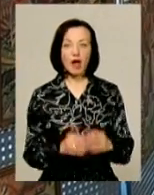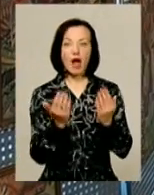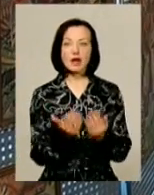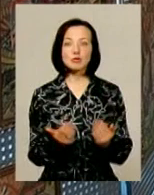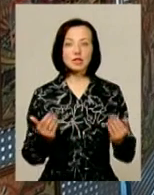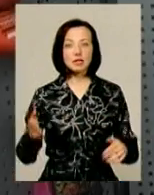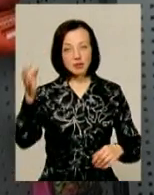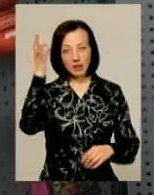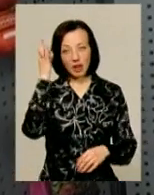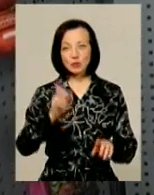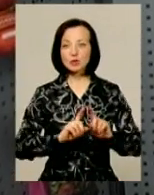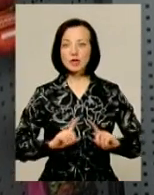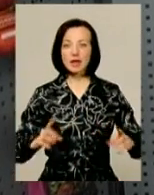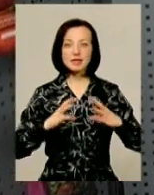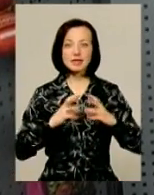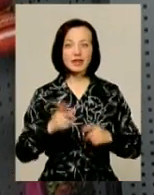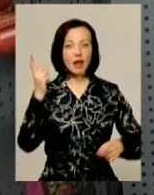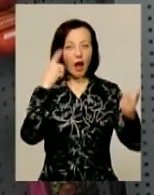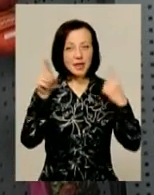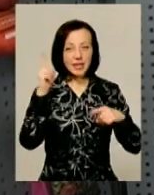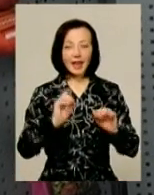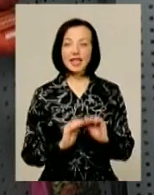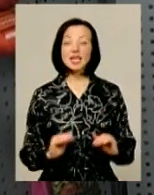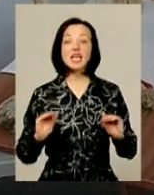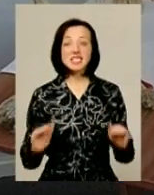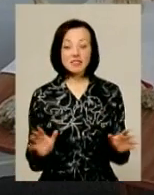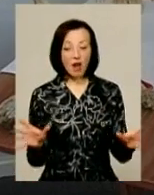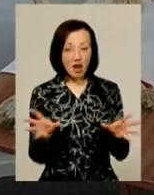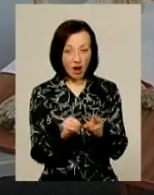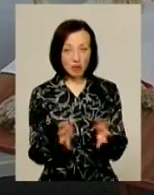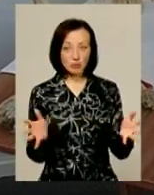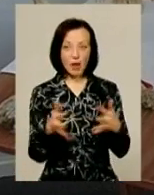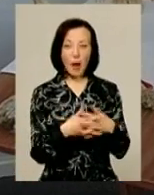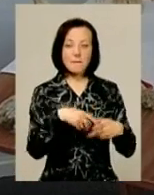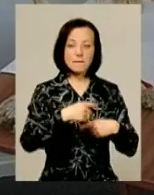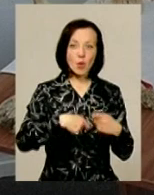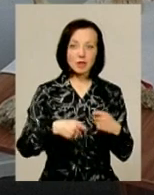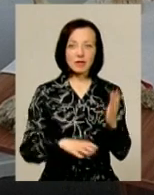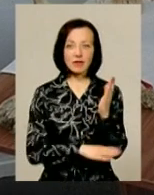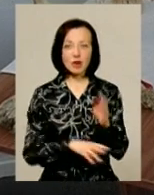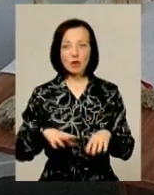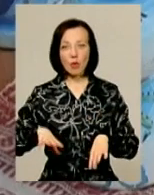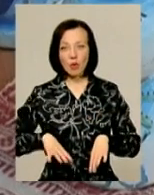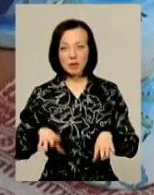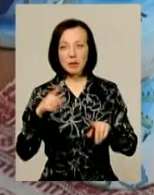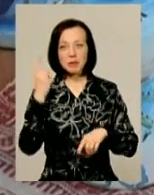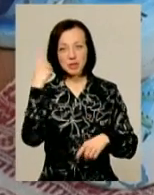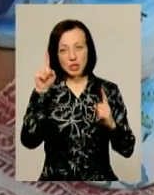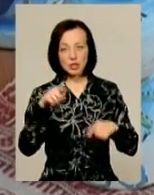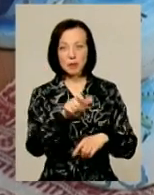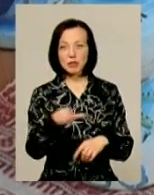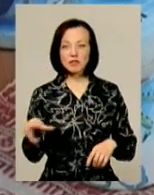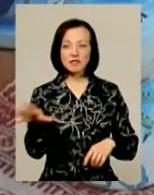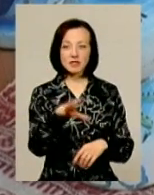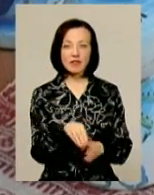Експозиція нагадує чотирнацький світ казки і дитинства. Тут разом уживаються і мотанки, і дерев'яні коники, та містичні персонажі. Усі